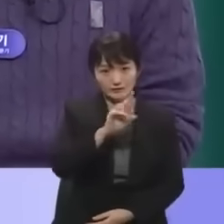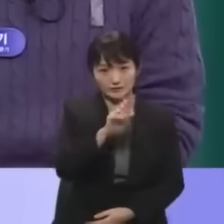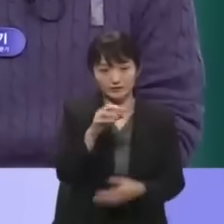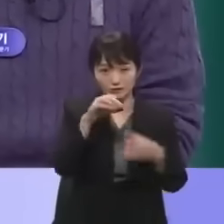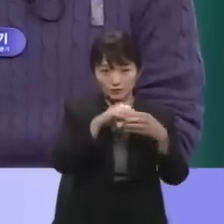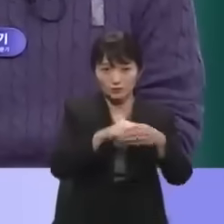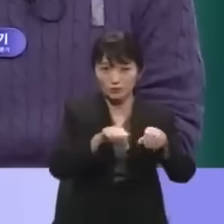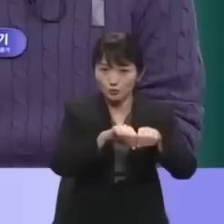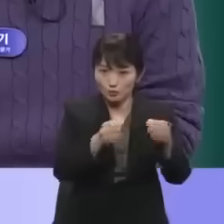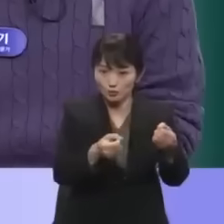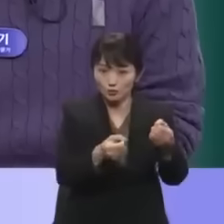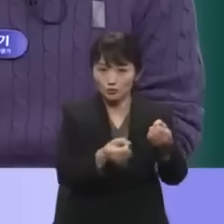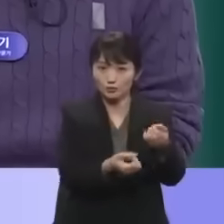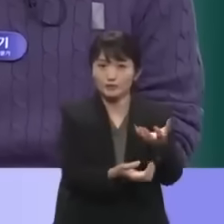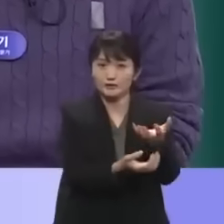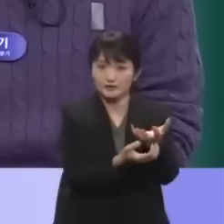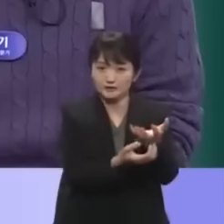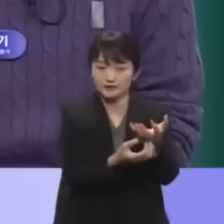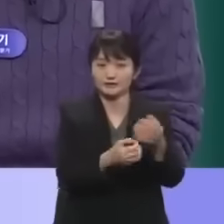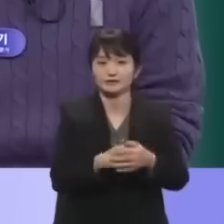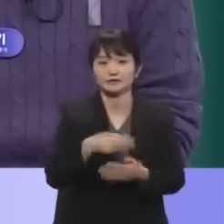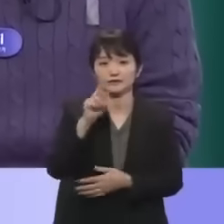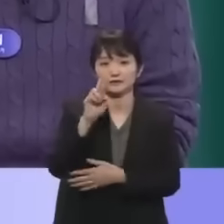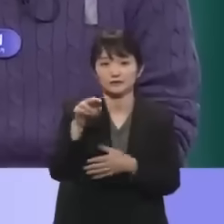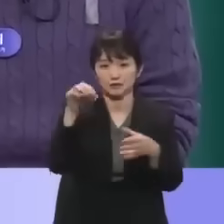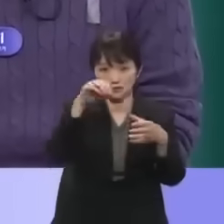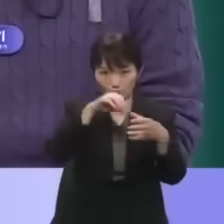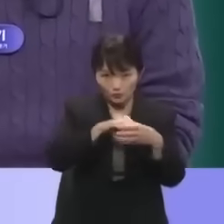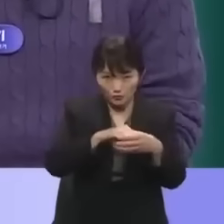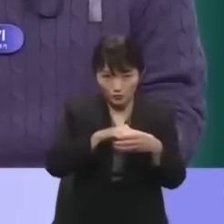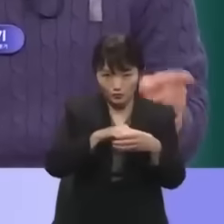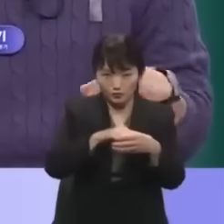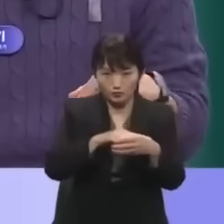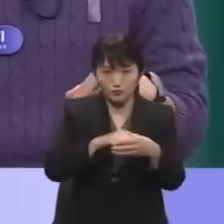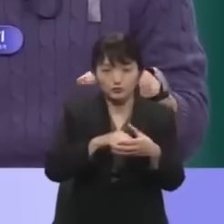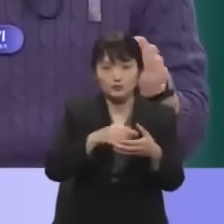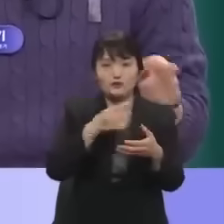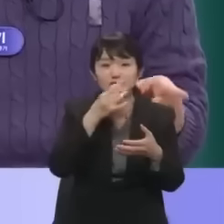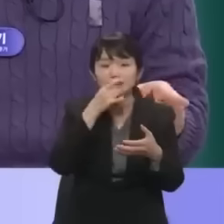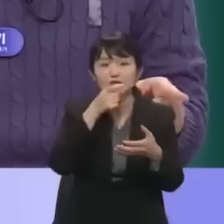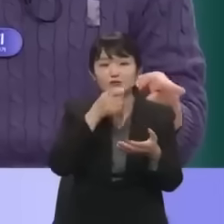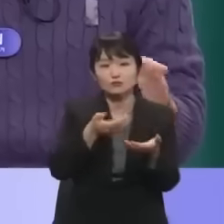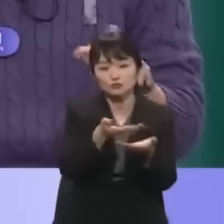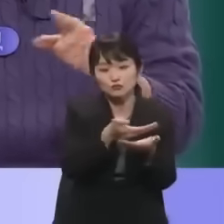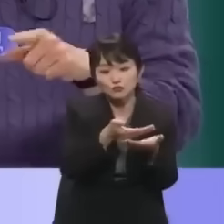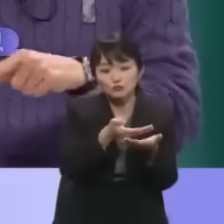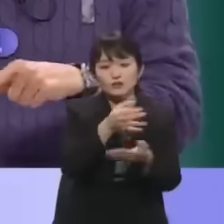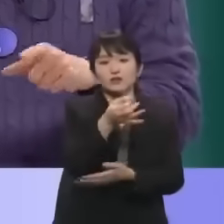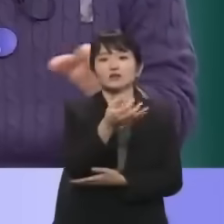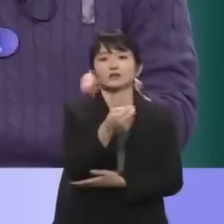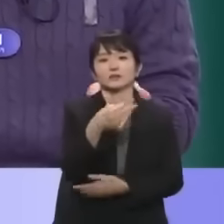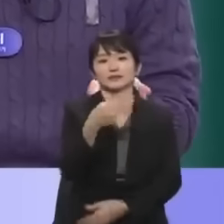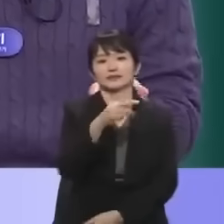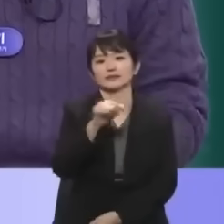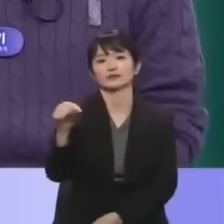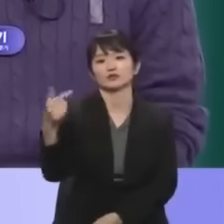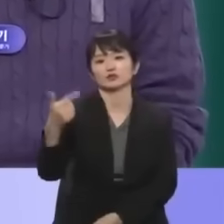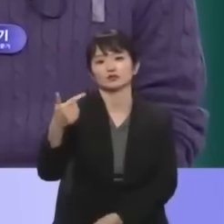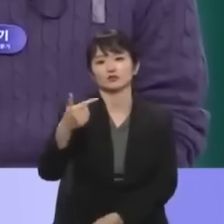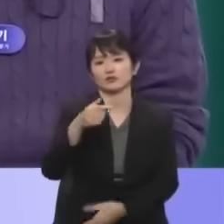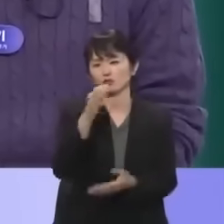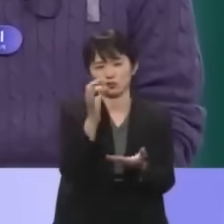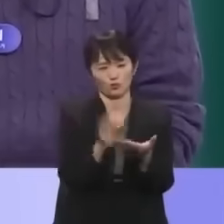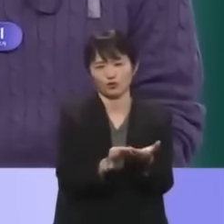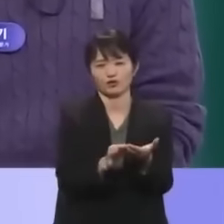튀김 그리고 인삼 넣은 사무 국밥 이런 음식들이 이게 가격이 보니까 2,000원에서 한 6,000원 정도 사이예요